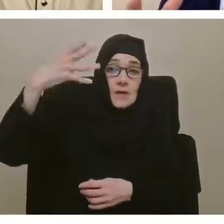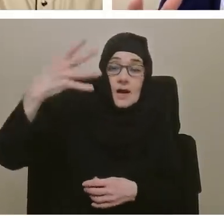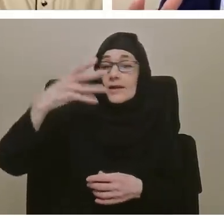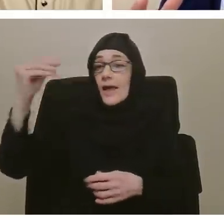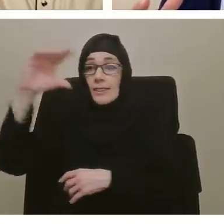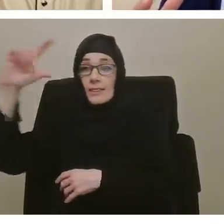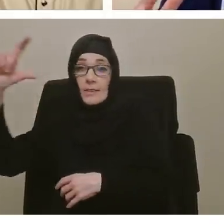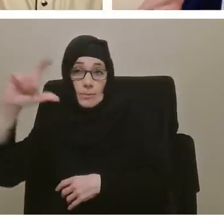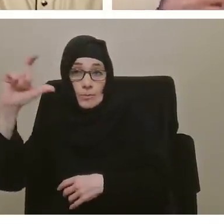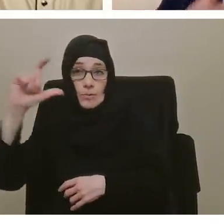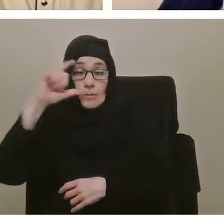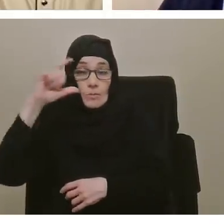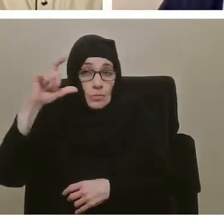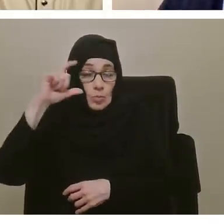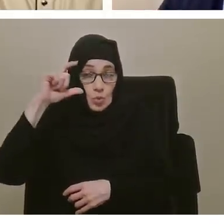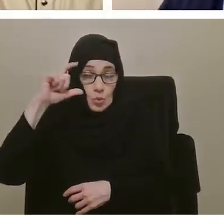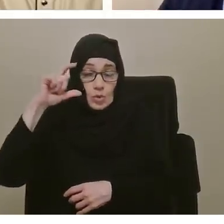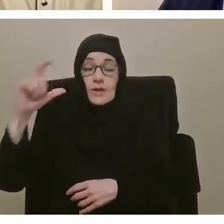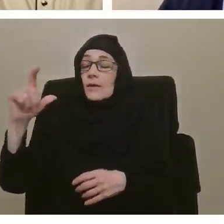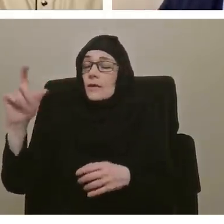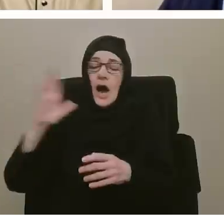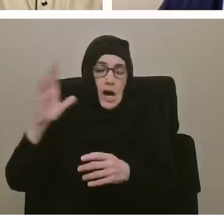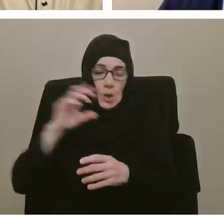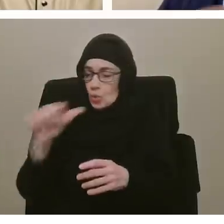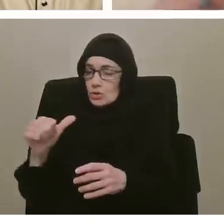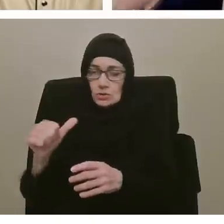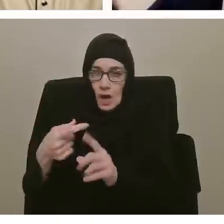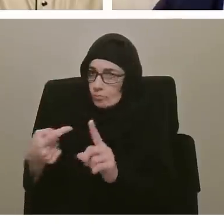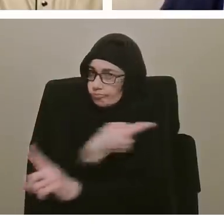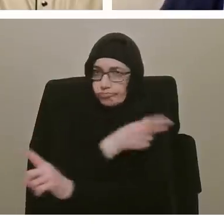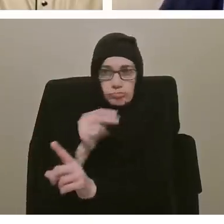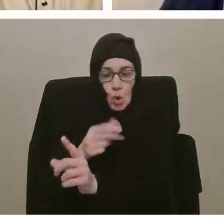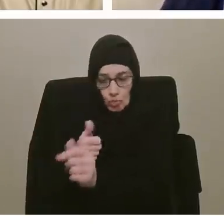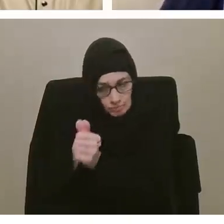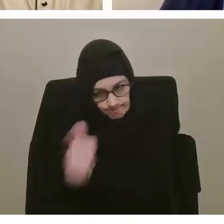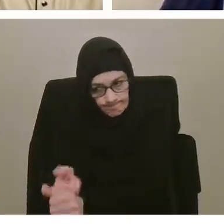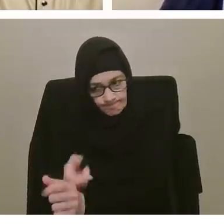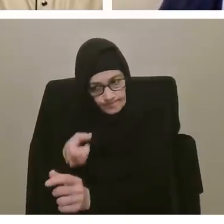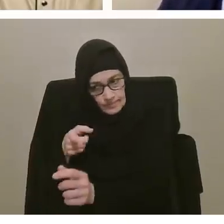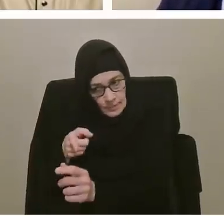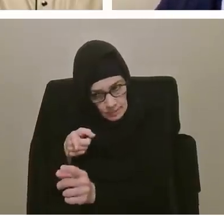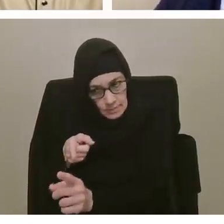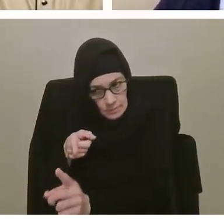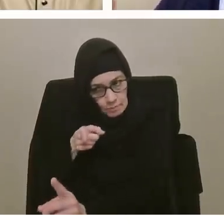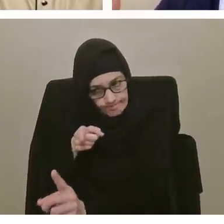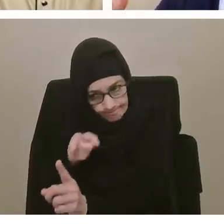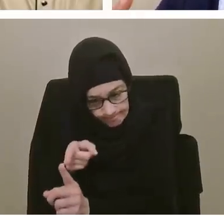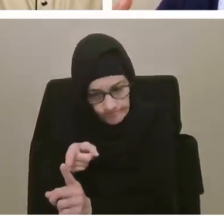rushd. And so perhaps the Prophet ﷺ, he entered in seeking hidayah and he received, you know, rushd.